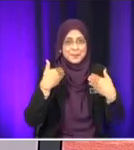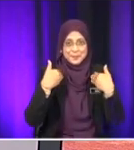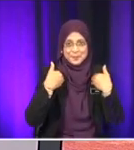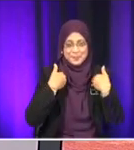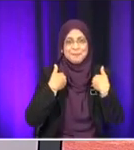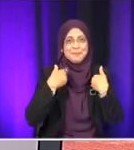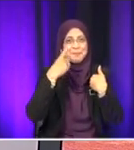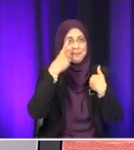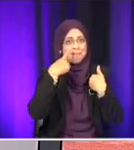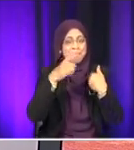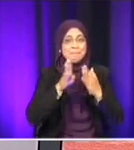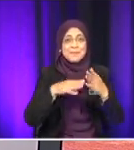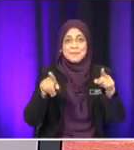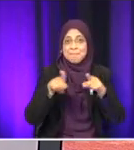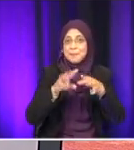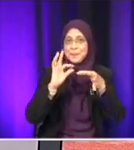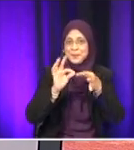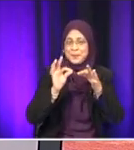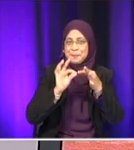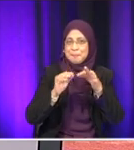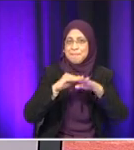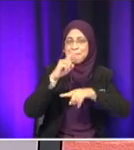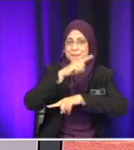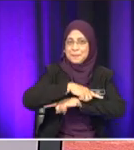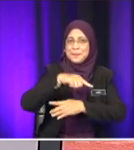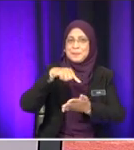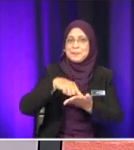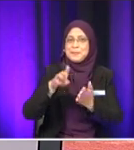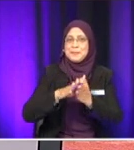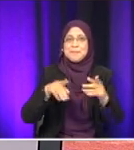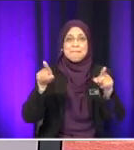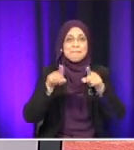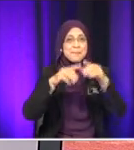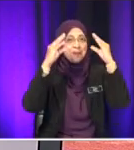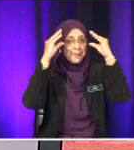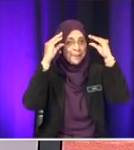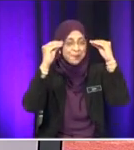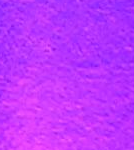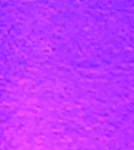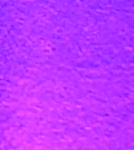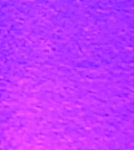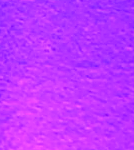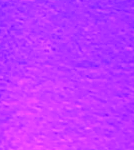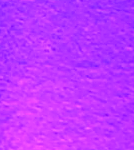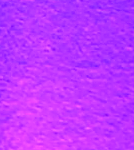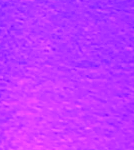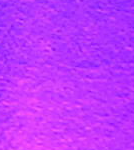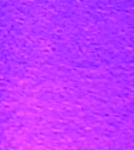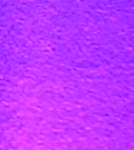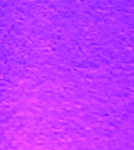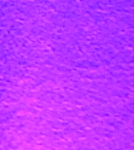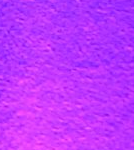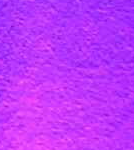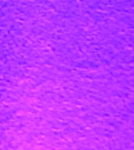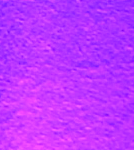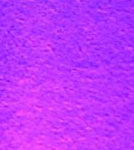untuk memperkenalkan juru bahasa isyarat kita kali ini kita bersama dengan Cikgu Aida apa kabar